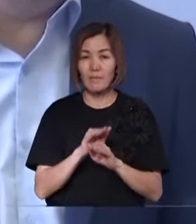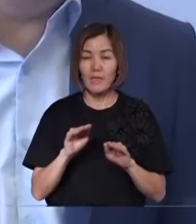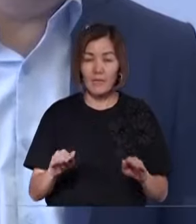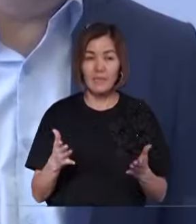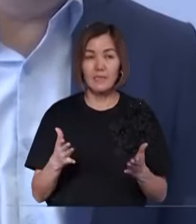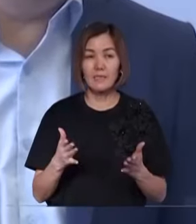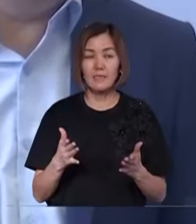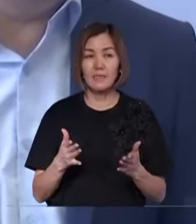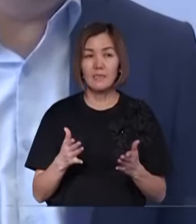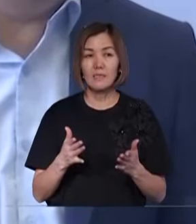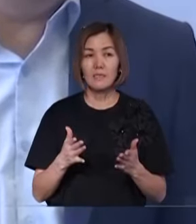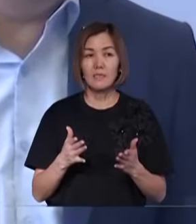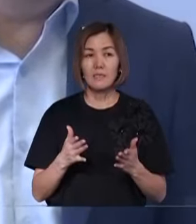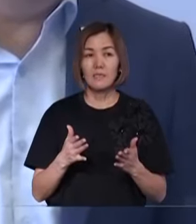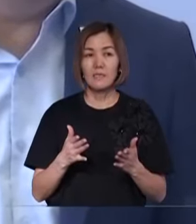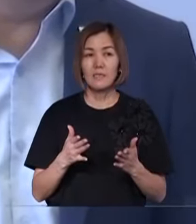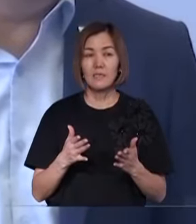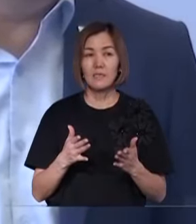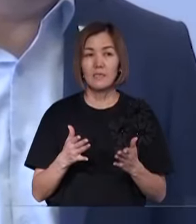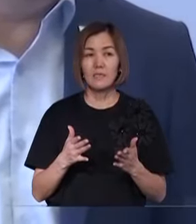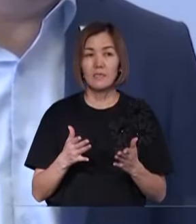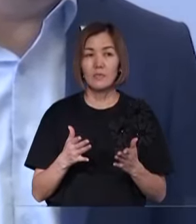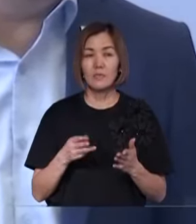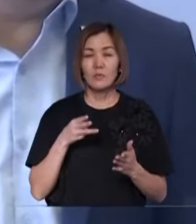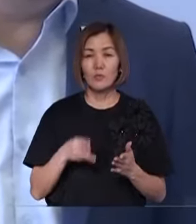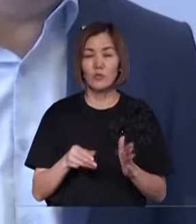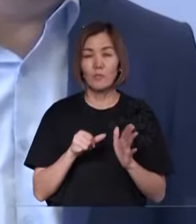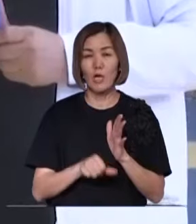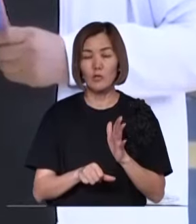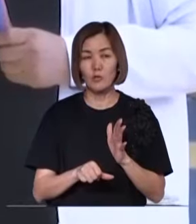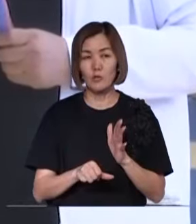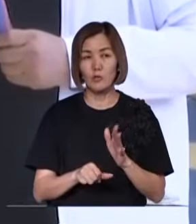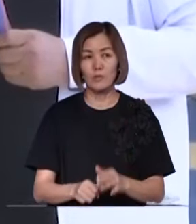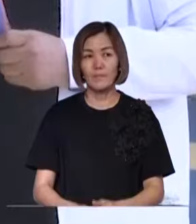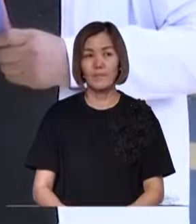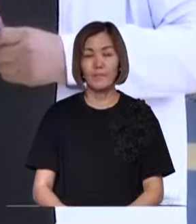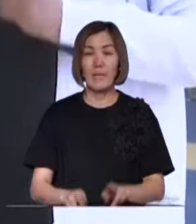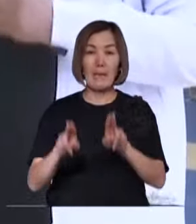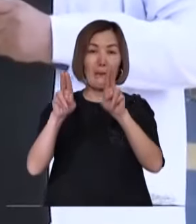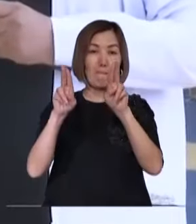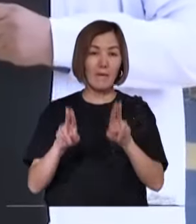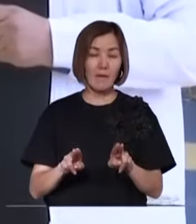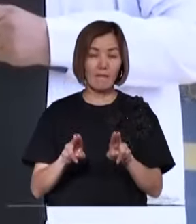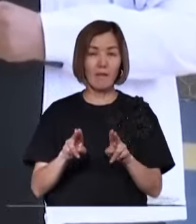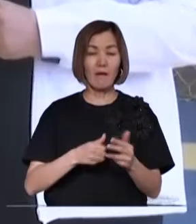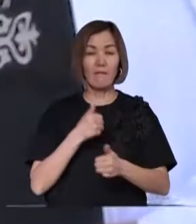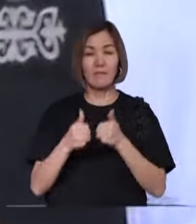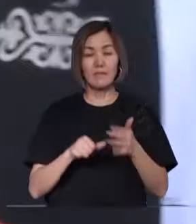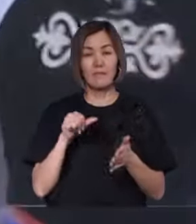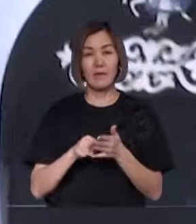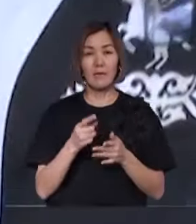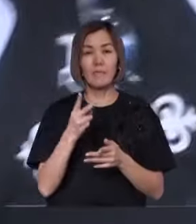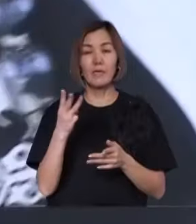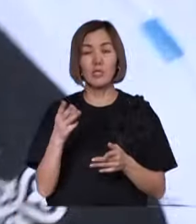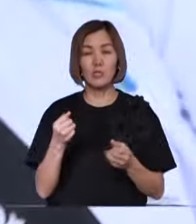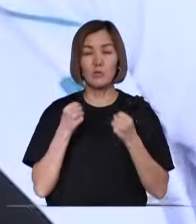азаматтарымыздың бүлдіршіндеріміздің өзінің саны 3600-ден асады. Ережеге сәйкес фестивальға қатысушылар бірнеше спорт